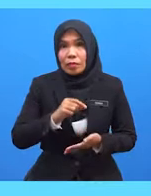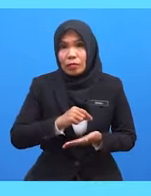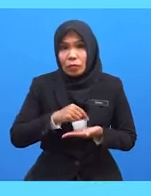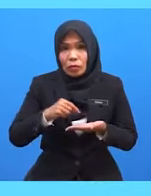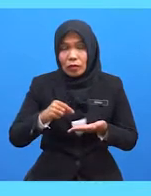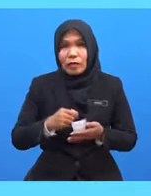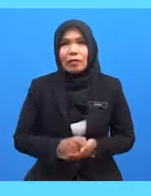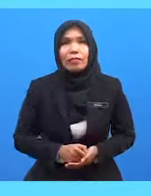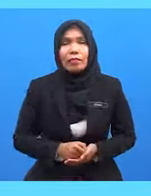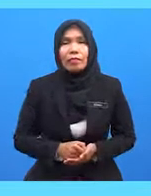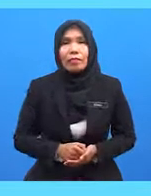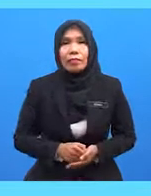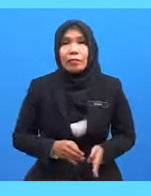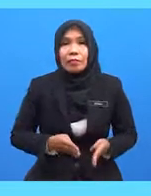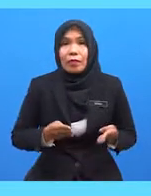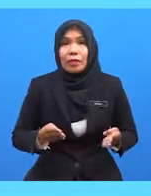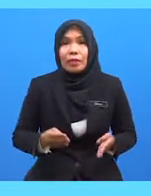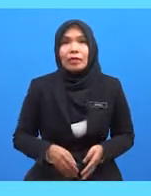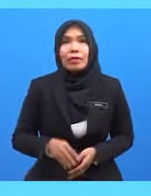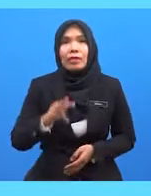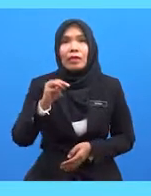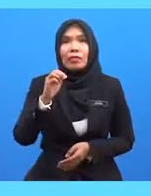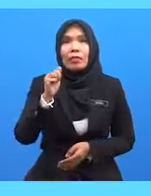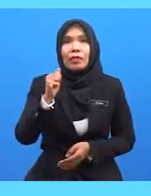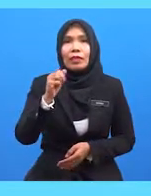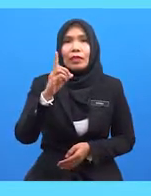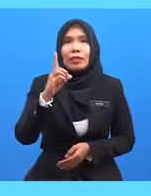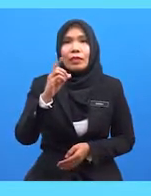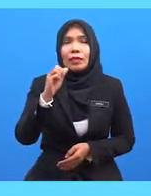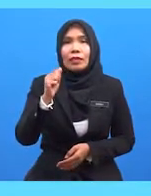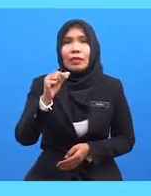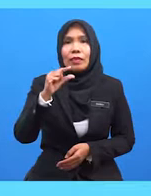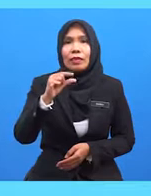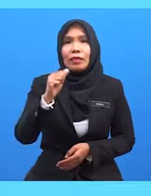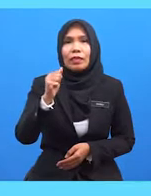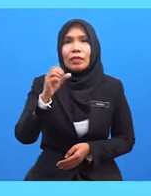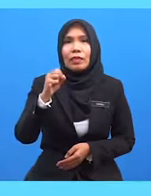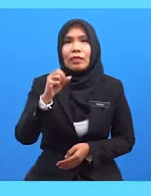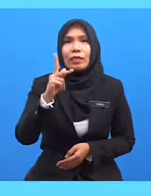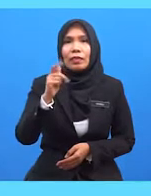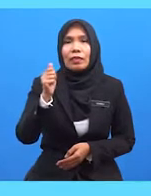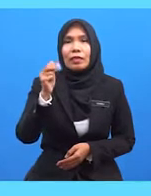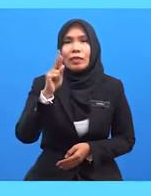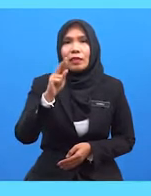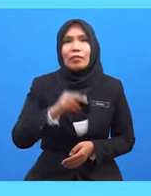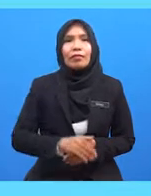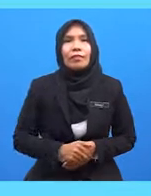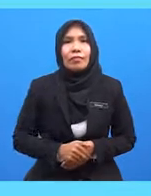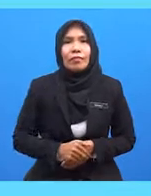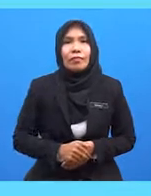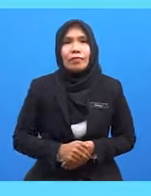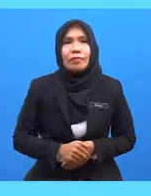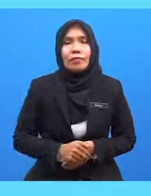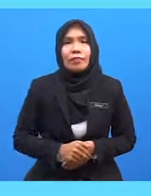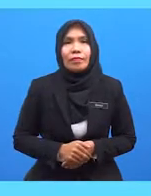bahasa Madagaskar. Pengarang menyusun buku ini semasa menjadi tawanan Sultan Aceh antara tahun